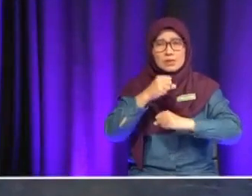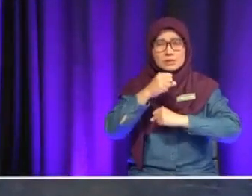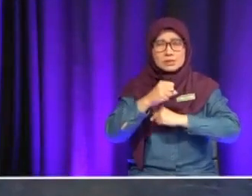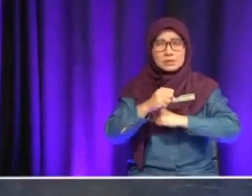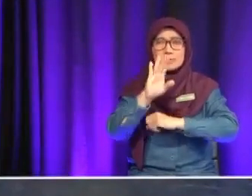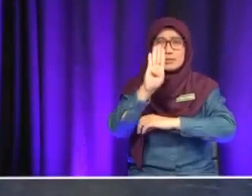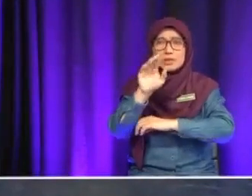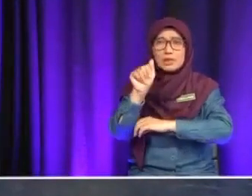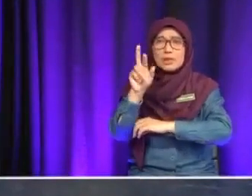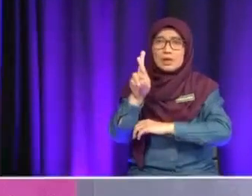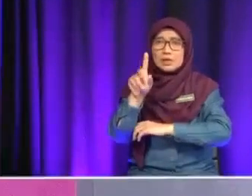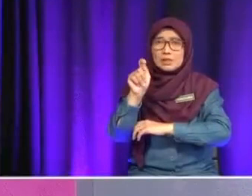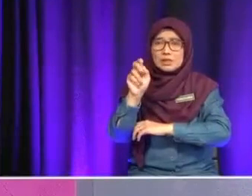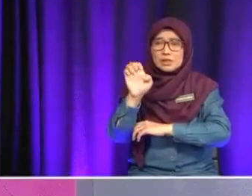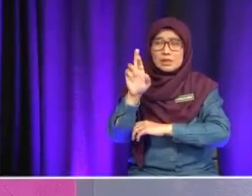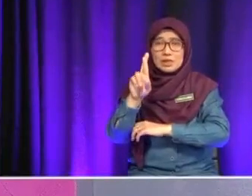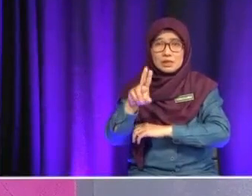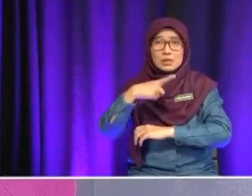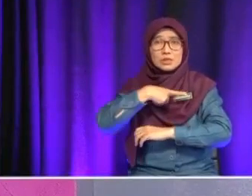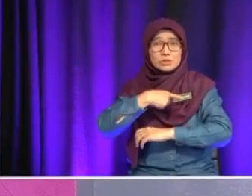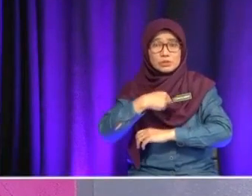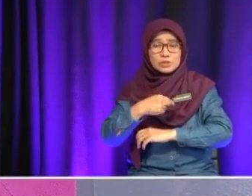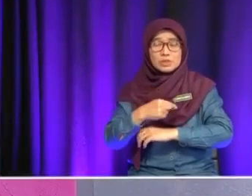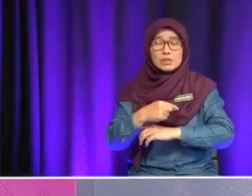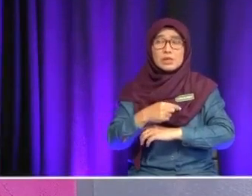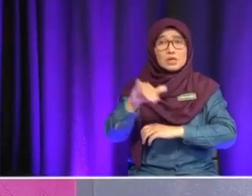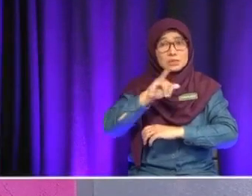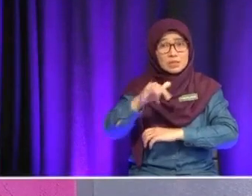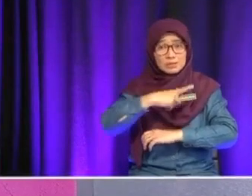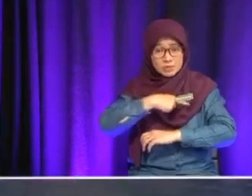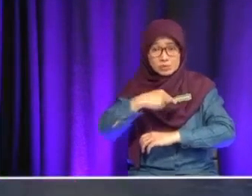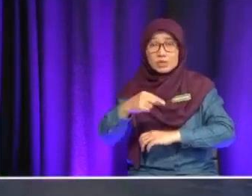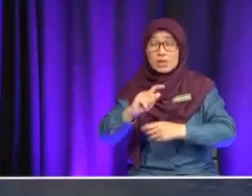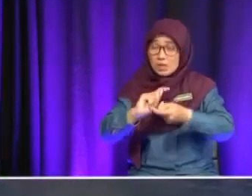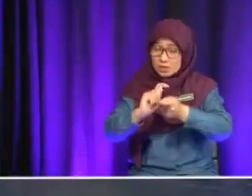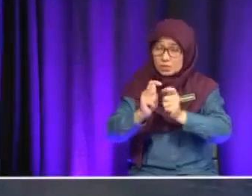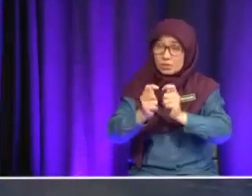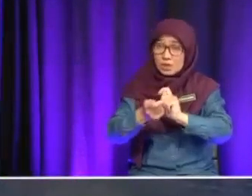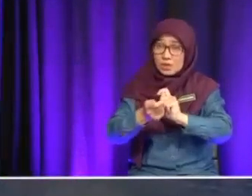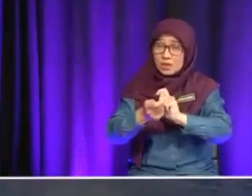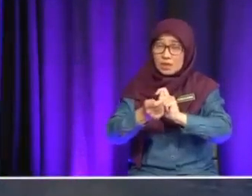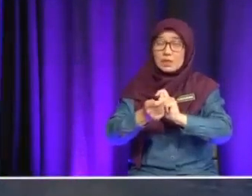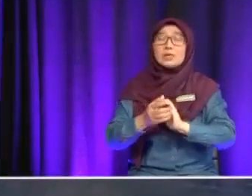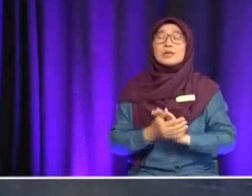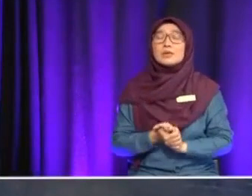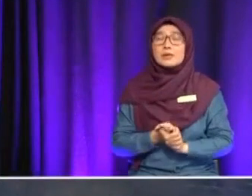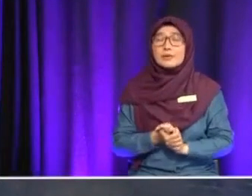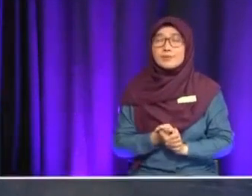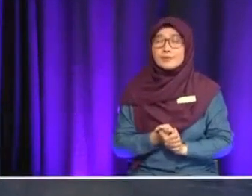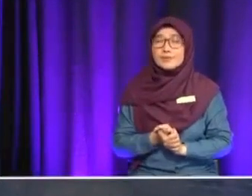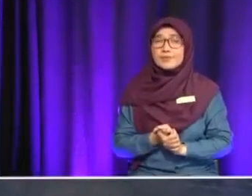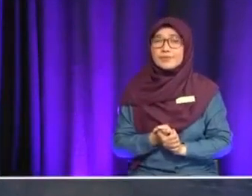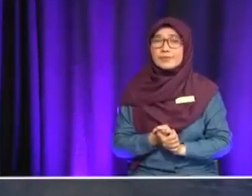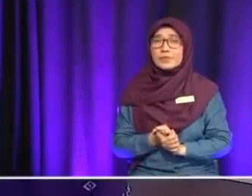suka sama suka. Cuma dalam konteks moden, kita tukar barang dengan mata wang. Baik.